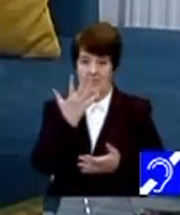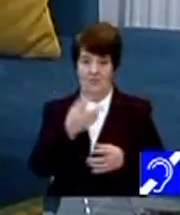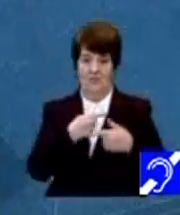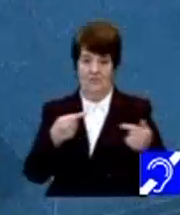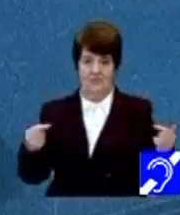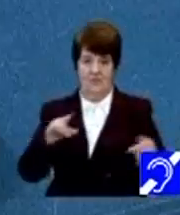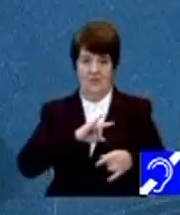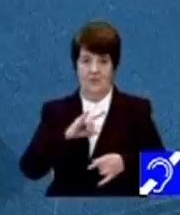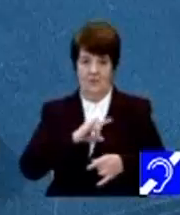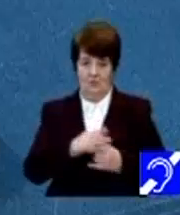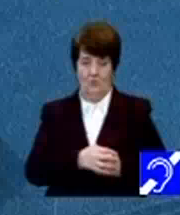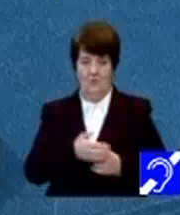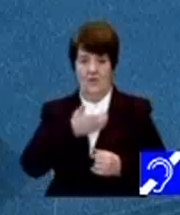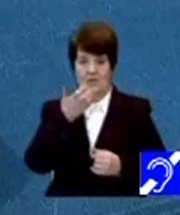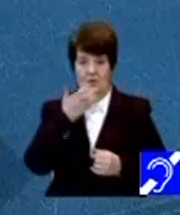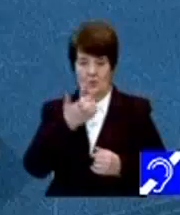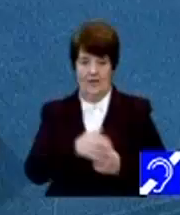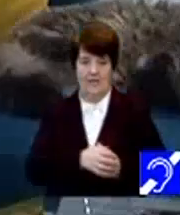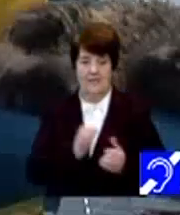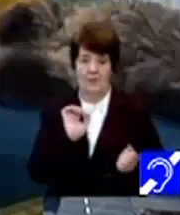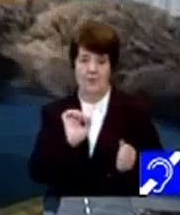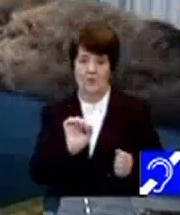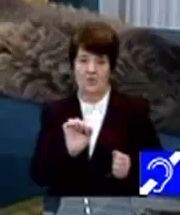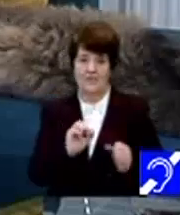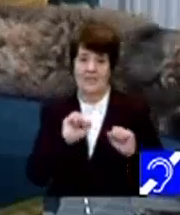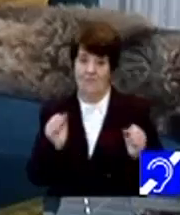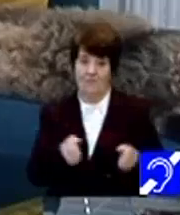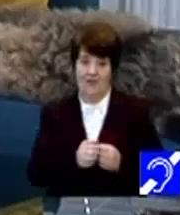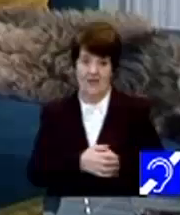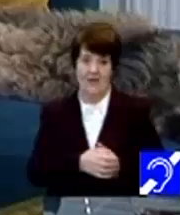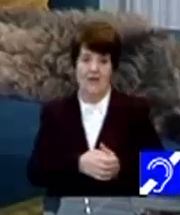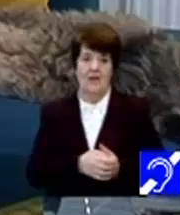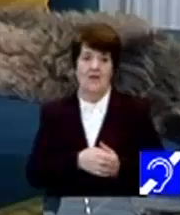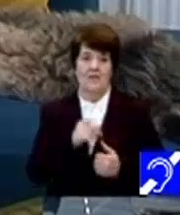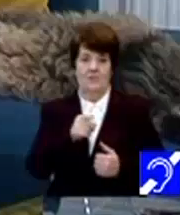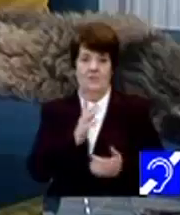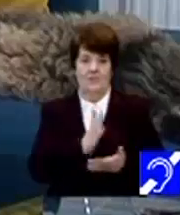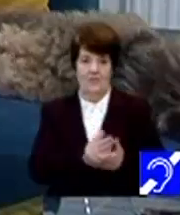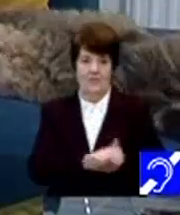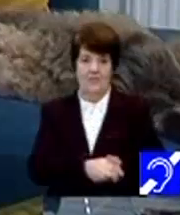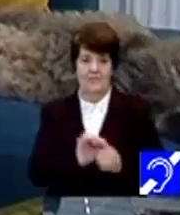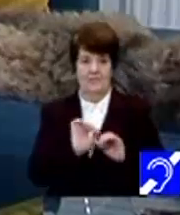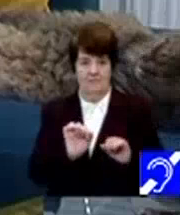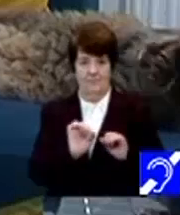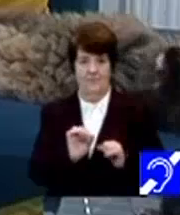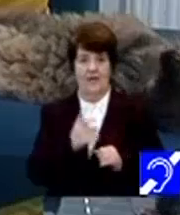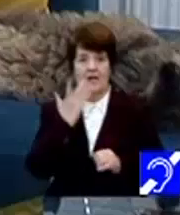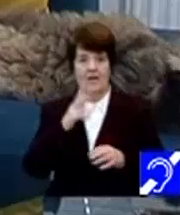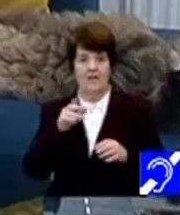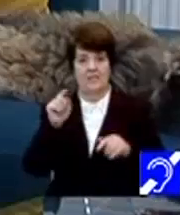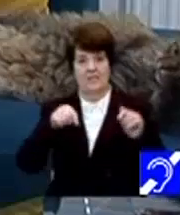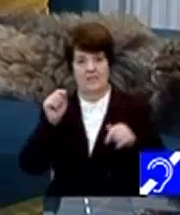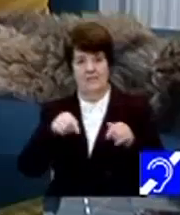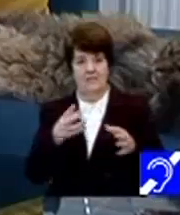Avem 5 feluri de costumașe, este foarte călduros și îl protejează de frig, mai avem și unul care este cu strat protector,